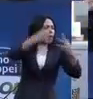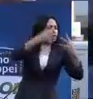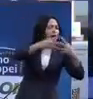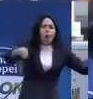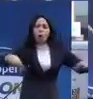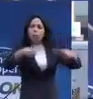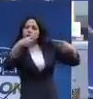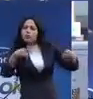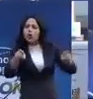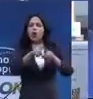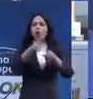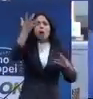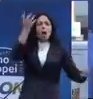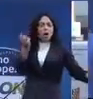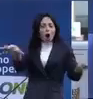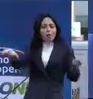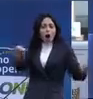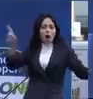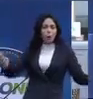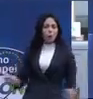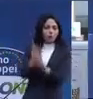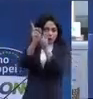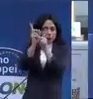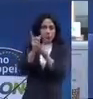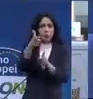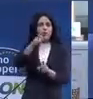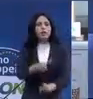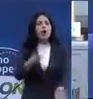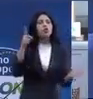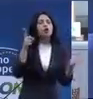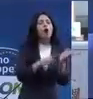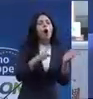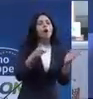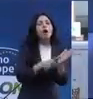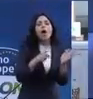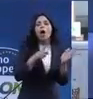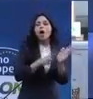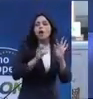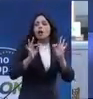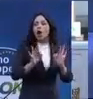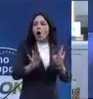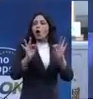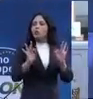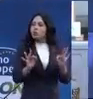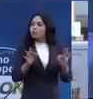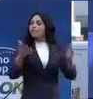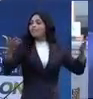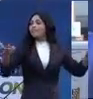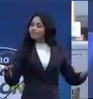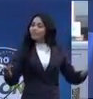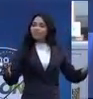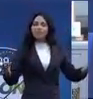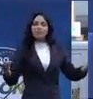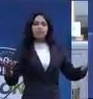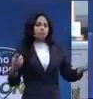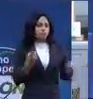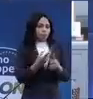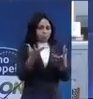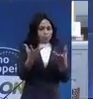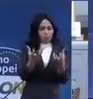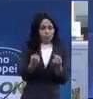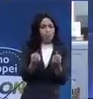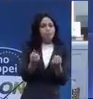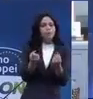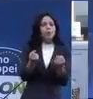come fossi al governo perché è tuo dovere farlo e signori Praticando la